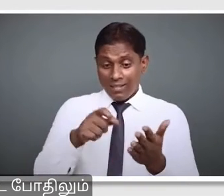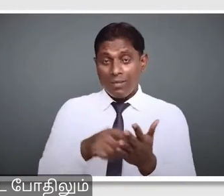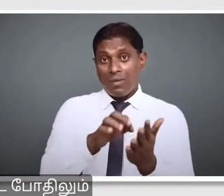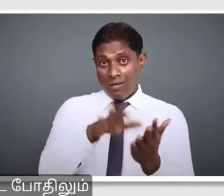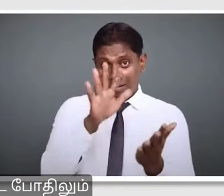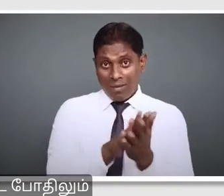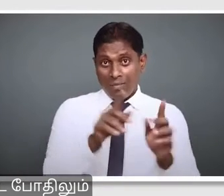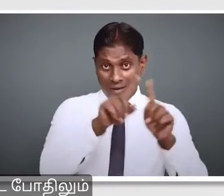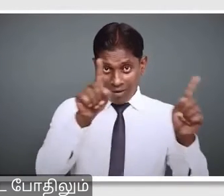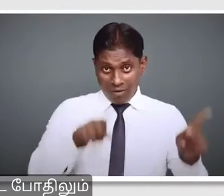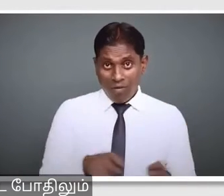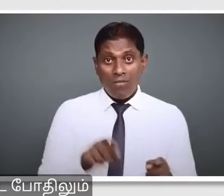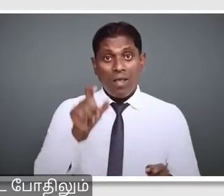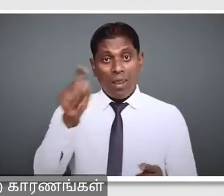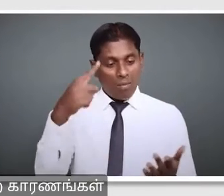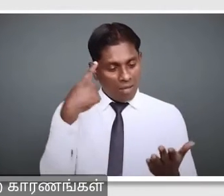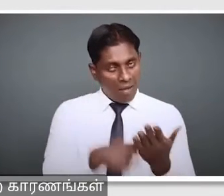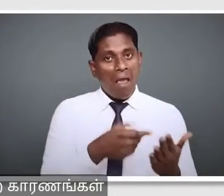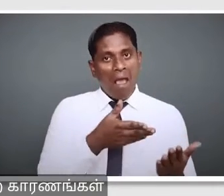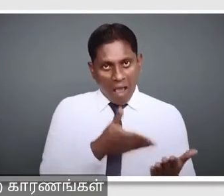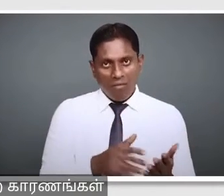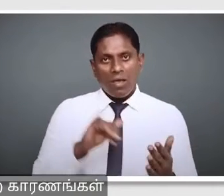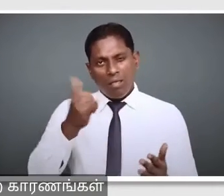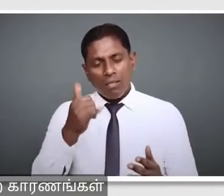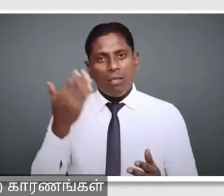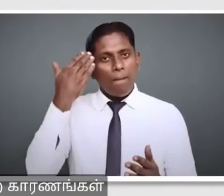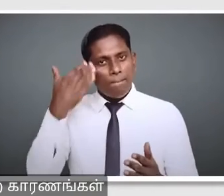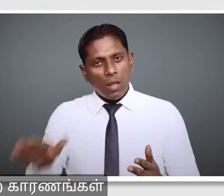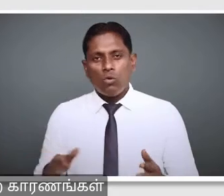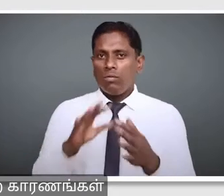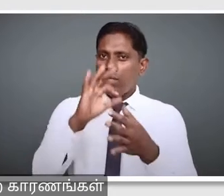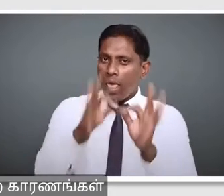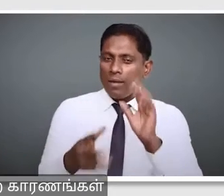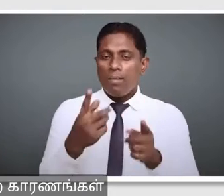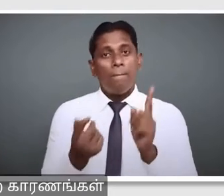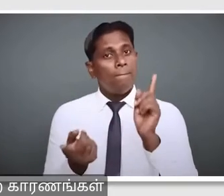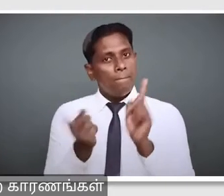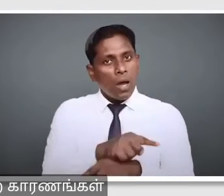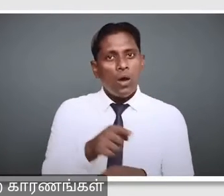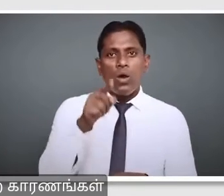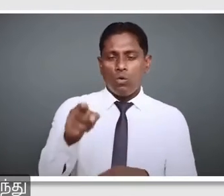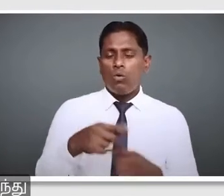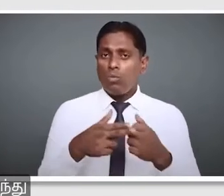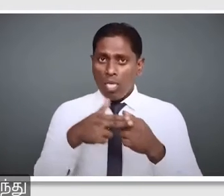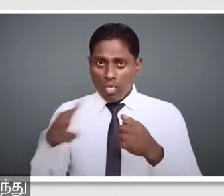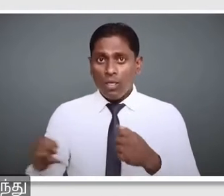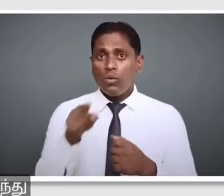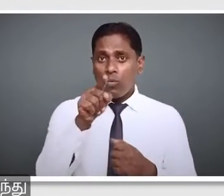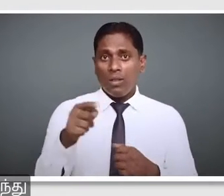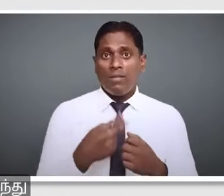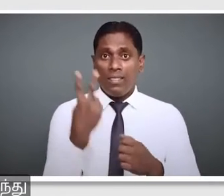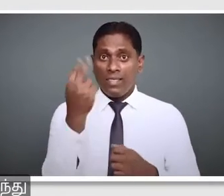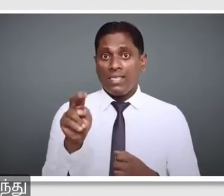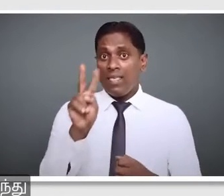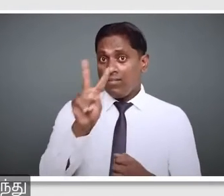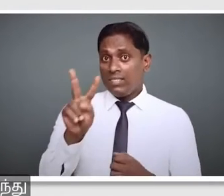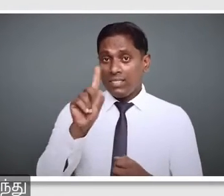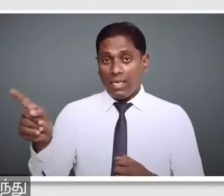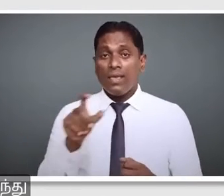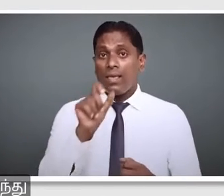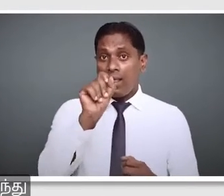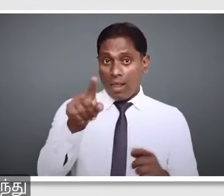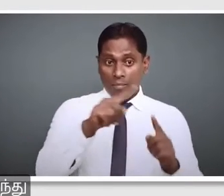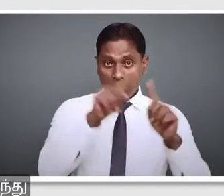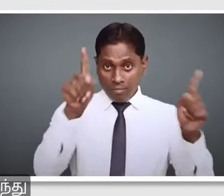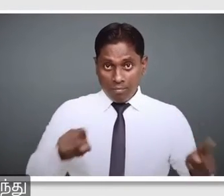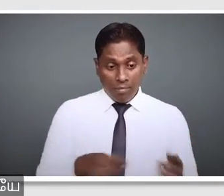வருடத்திற்கான பட்டியலில் சேர்க்கப்பட்ட போதிலும் மரணம் மற்றும் குடியிருப்பை மாற்றுதல் போன்ற காரணங்கள் நிமித்தமாக 2021